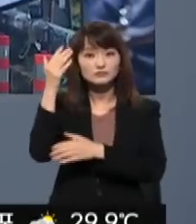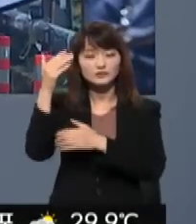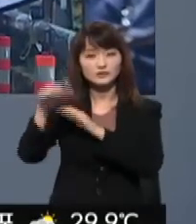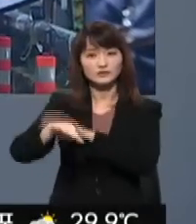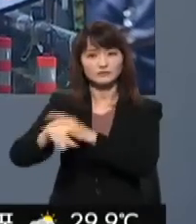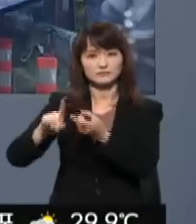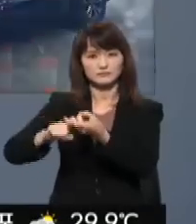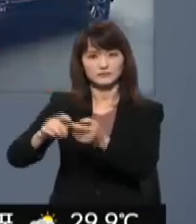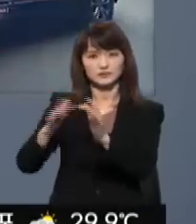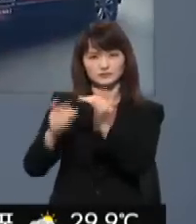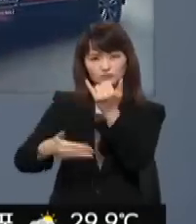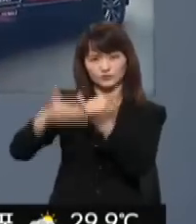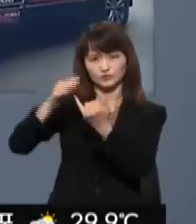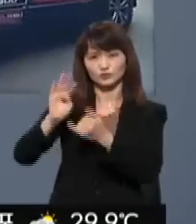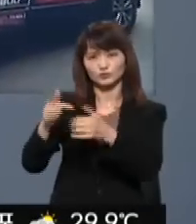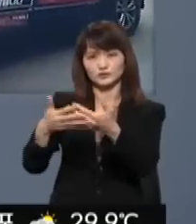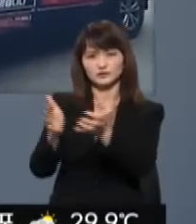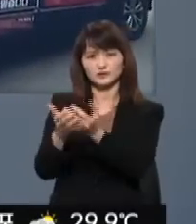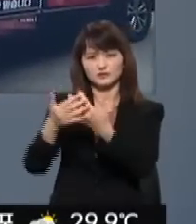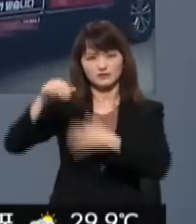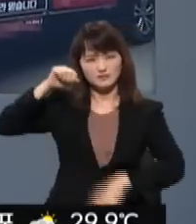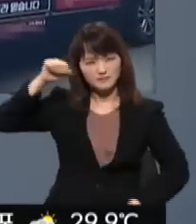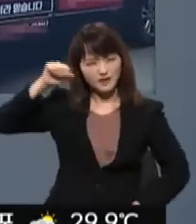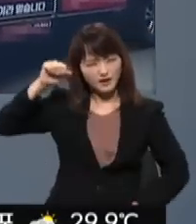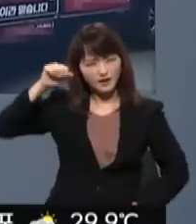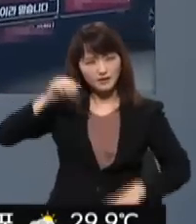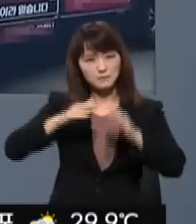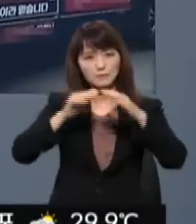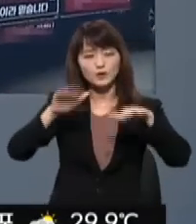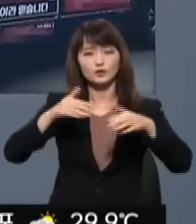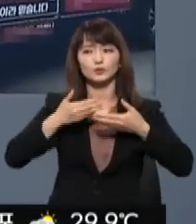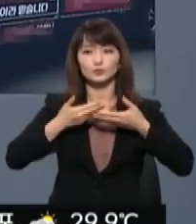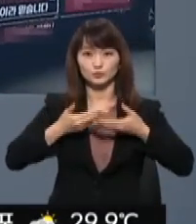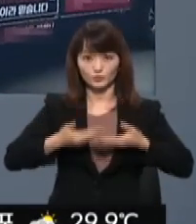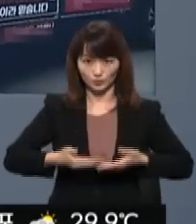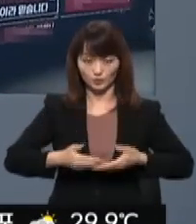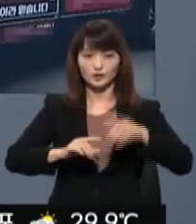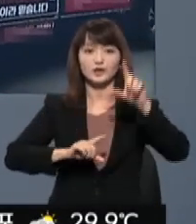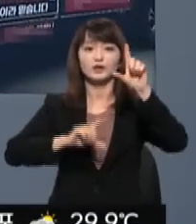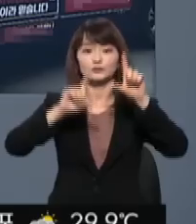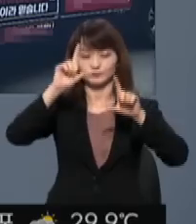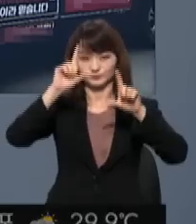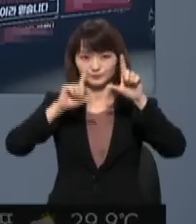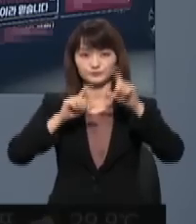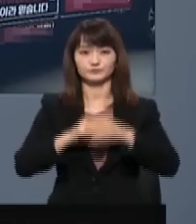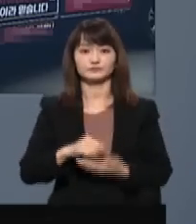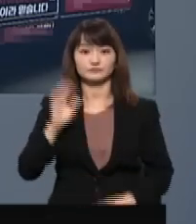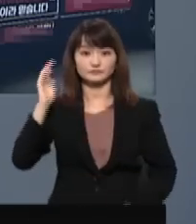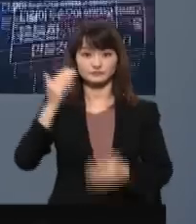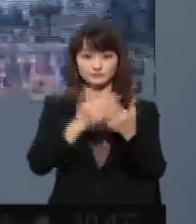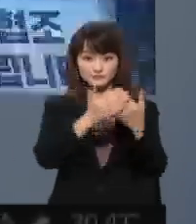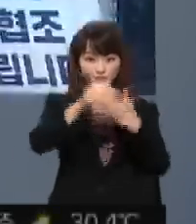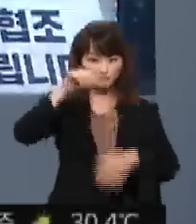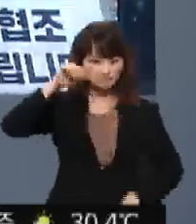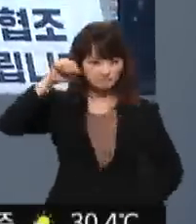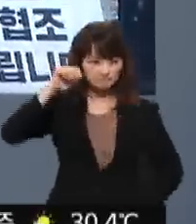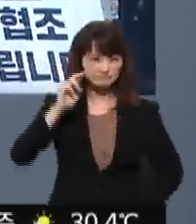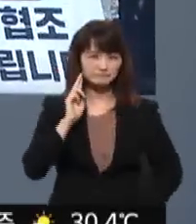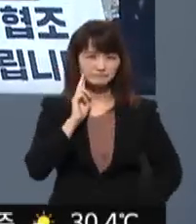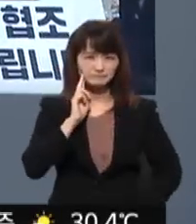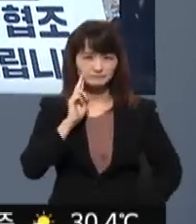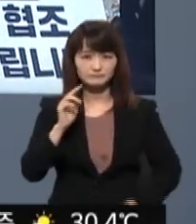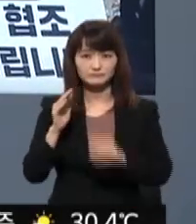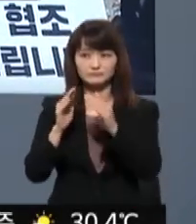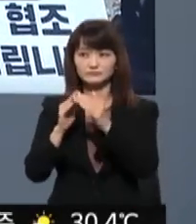보수단체 시위로 소란스러웠던 말이 모처럼 고요한 풍경을 되찾은 모습인데요 최근 지폐와 시비가